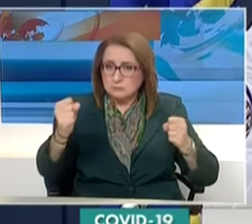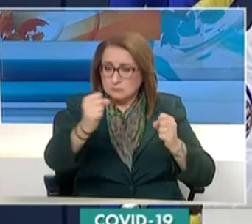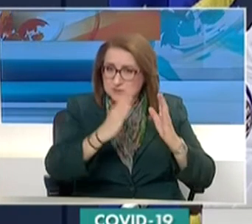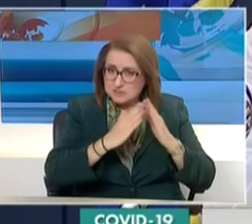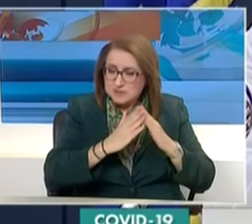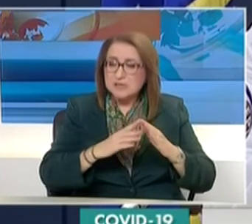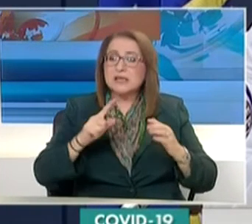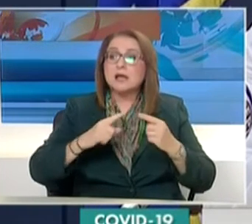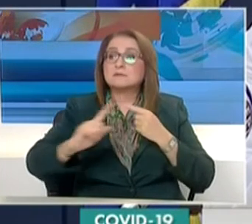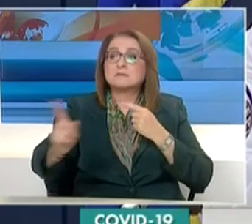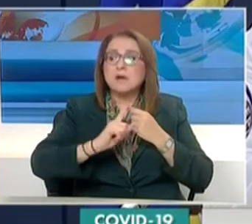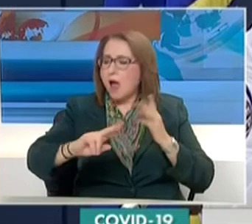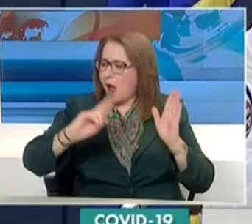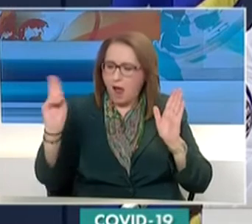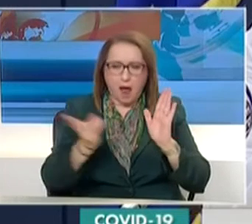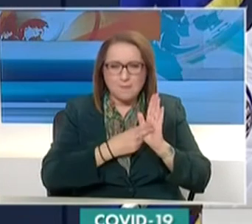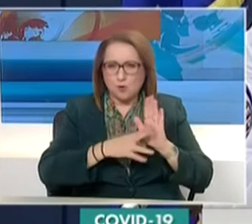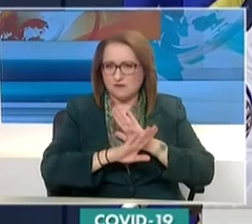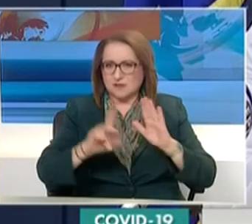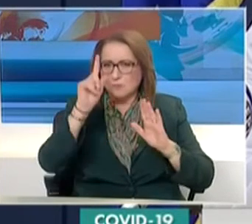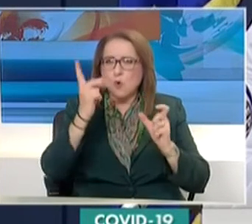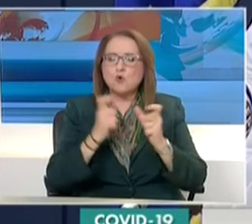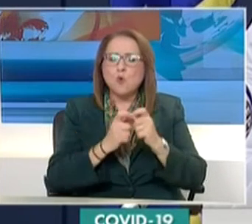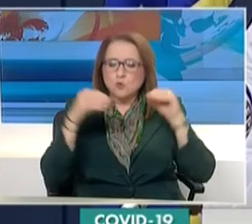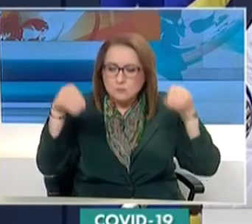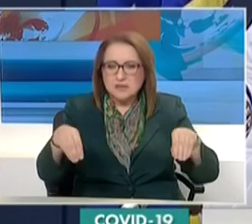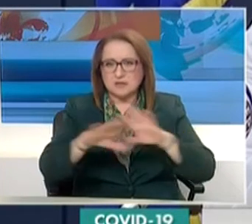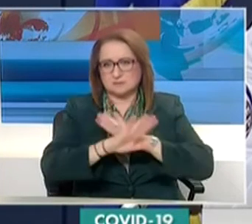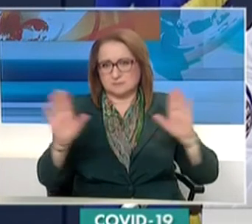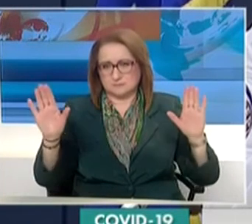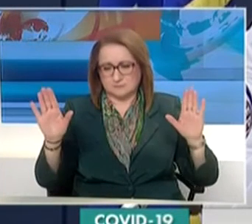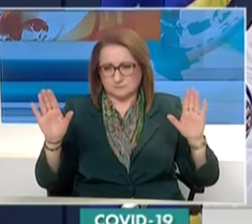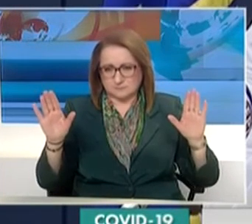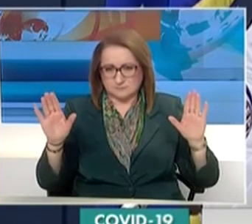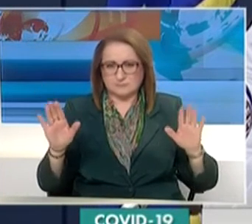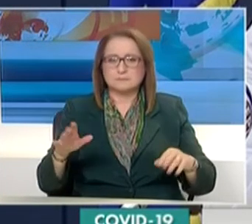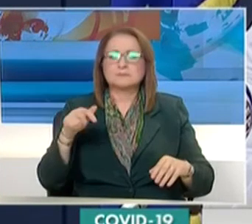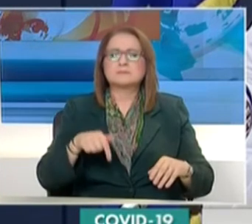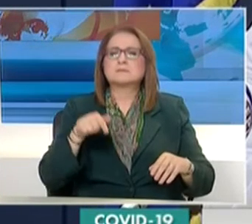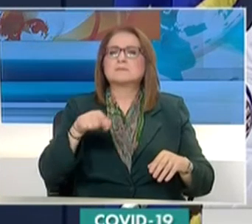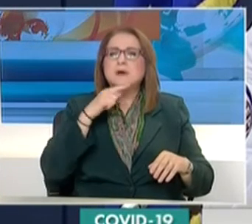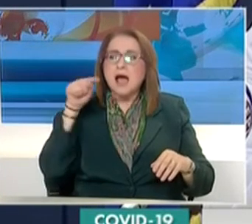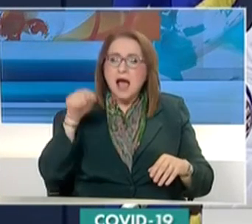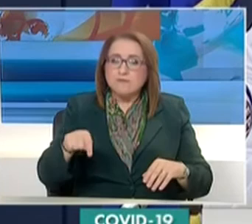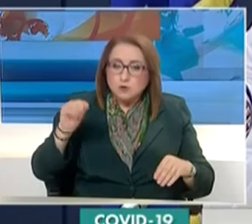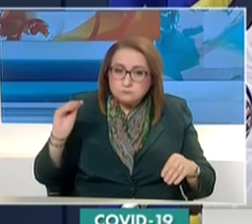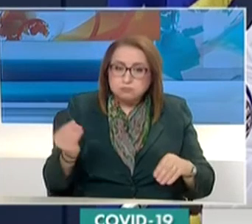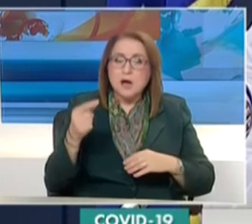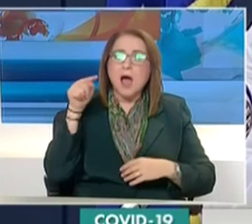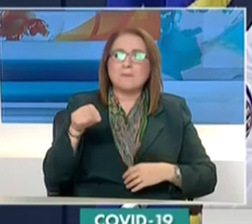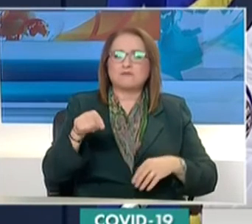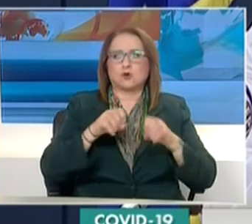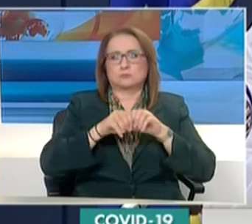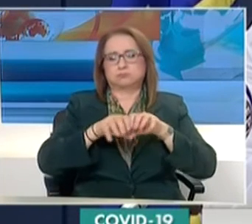μετακίνησής τους εκτός των ορίων της γεωγραφικής ενότητας των δύο χωριών. Υπήρχε ένας συγκεκριμένος πυρήνας μετάδοσης,